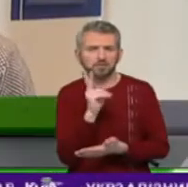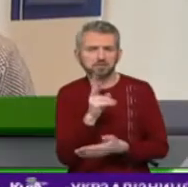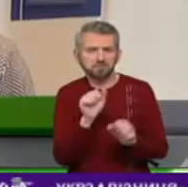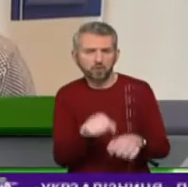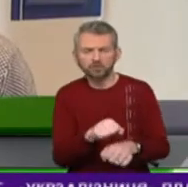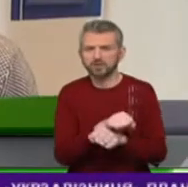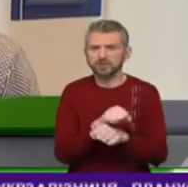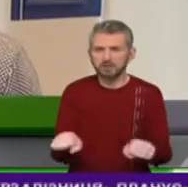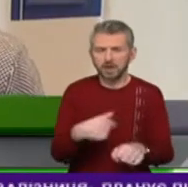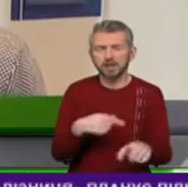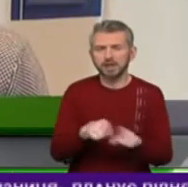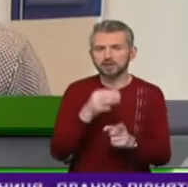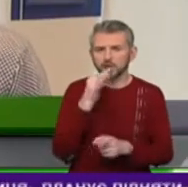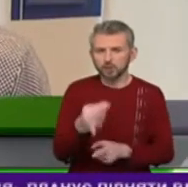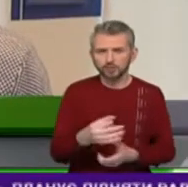скажу.